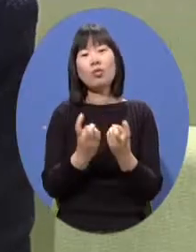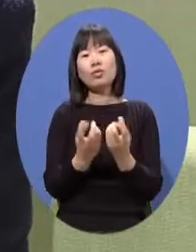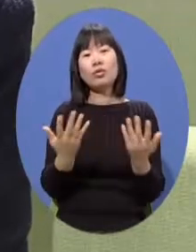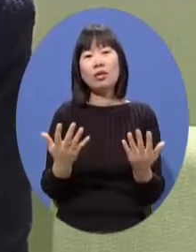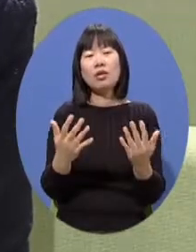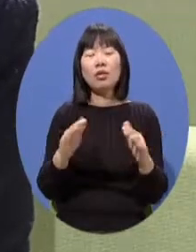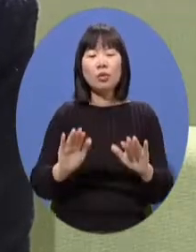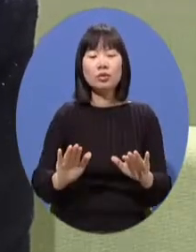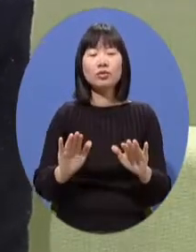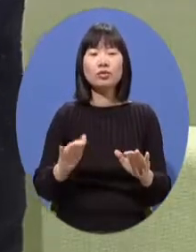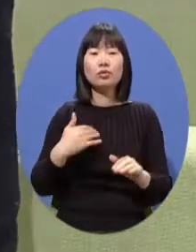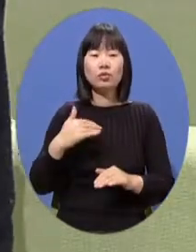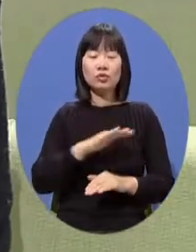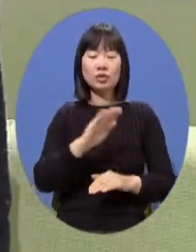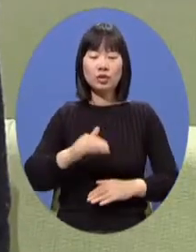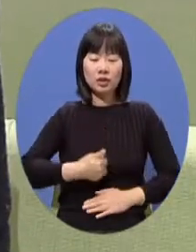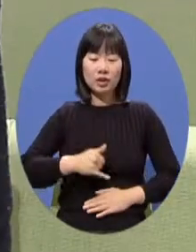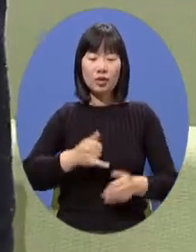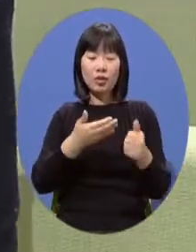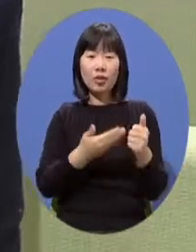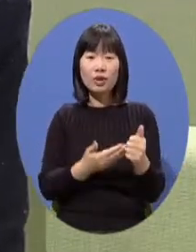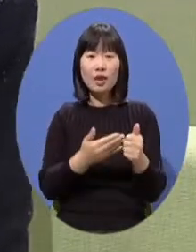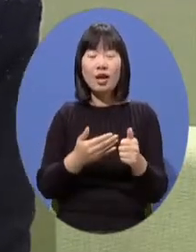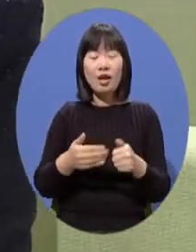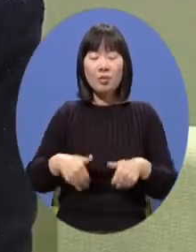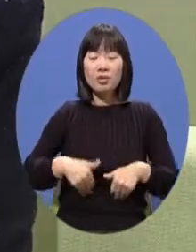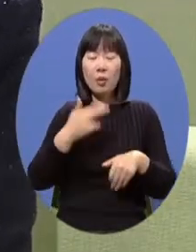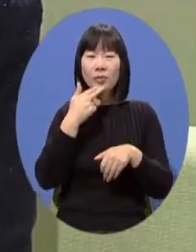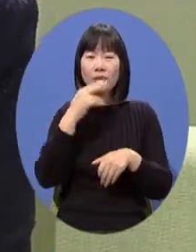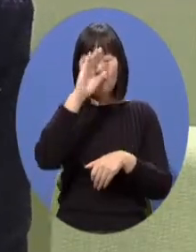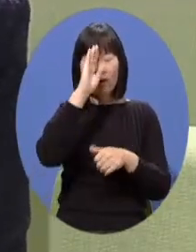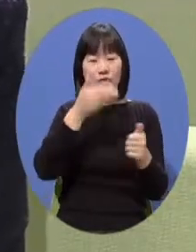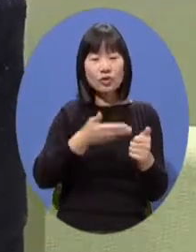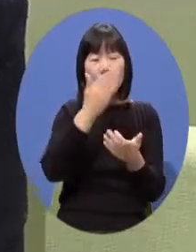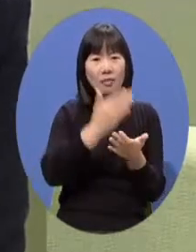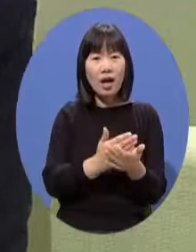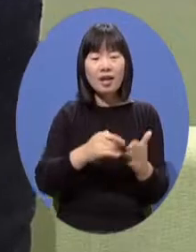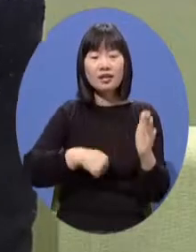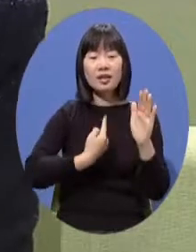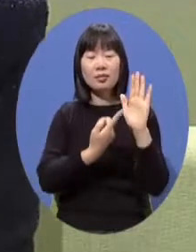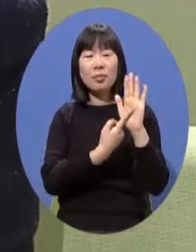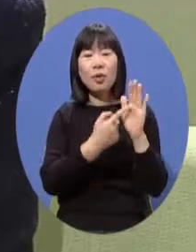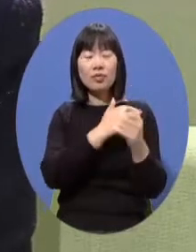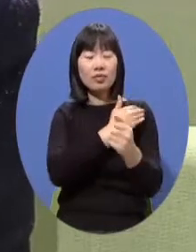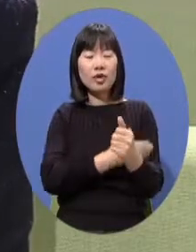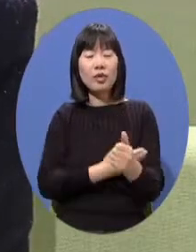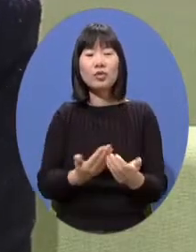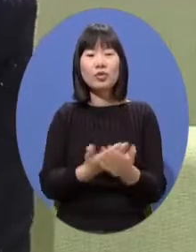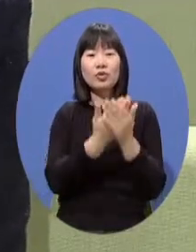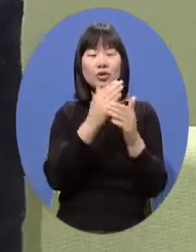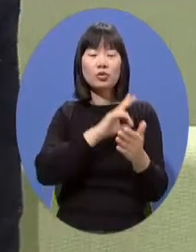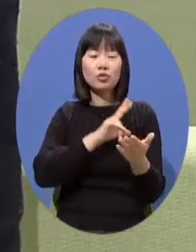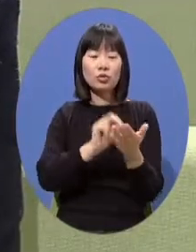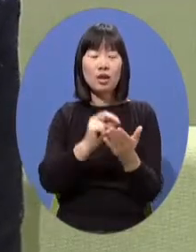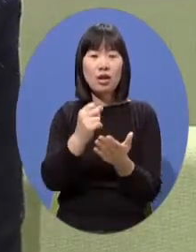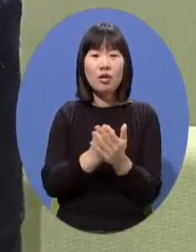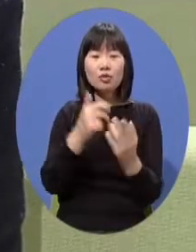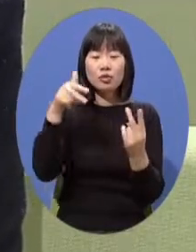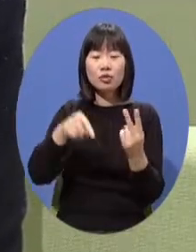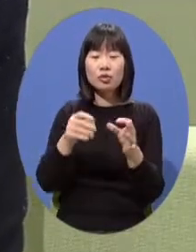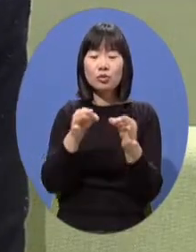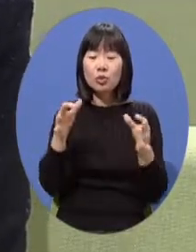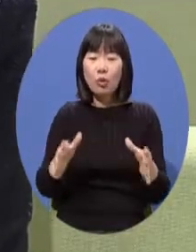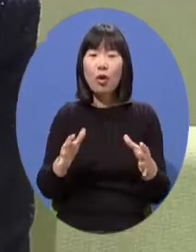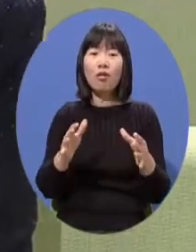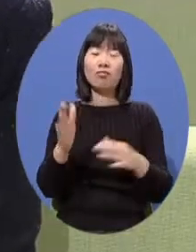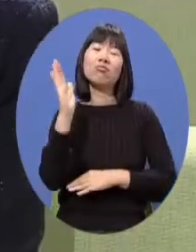그래서 이제 오늘은 우리 아이들에게 쓸데없는 병 주지 말라고 네. 자기 표현력 키우기라는 주제로 우리가 이제 2주 동안 이야기를